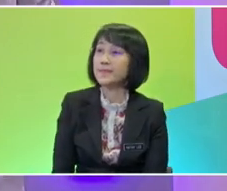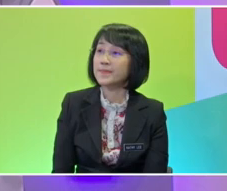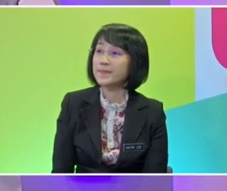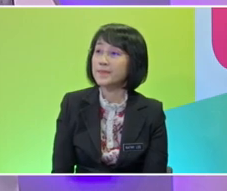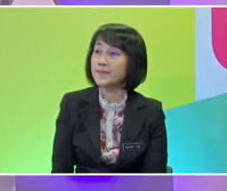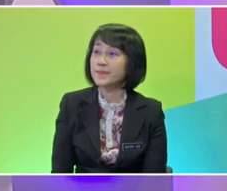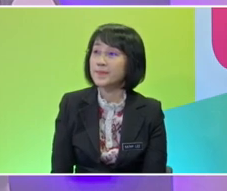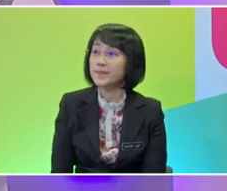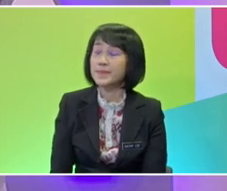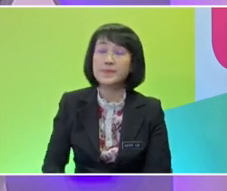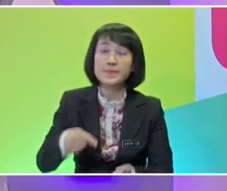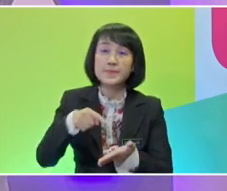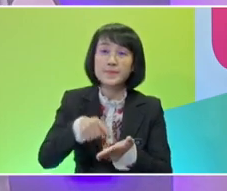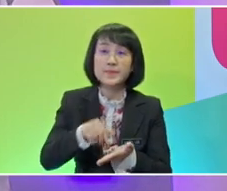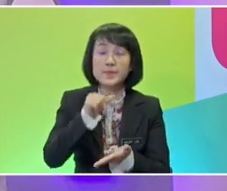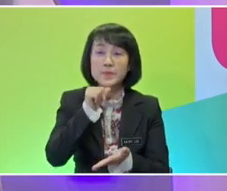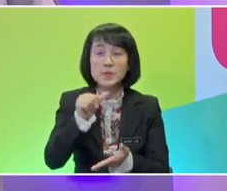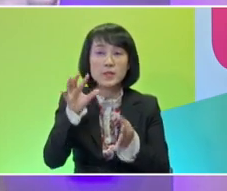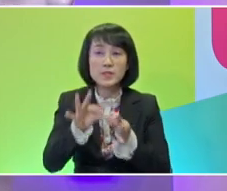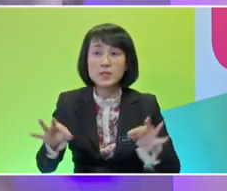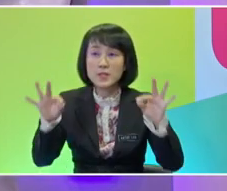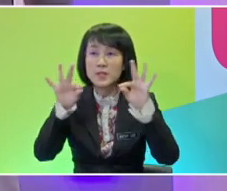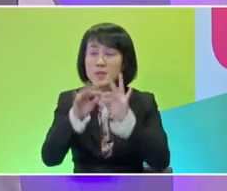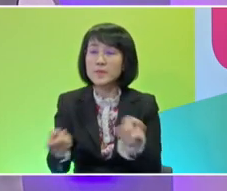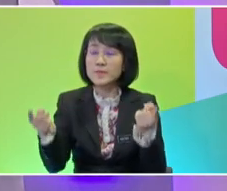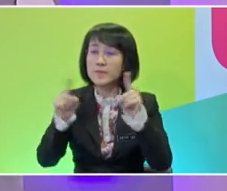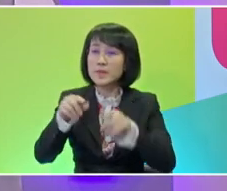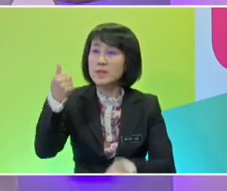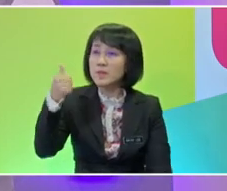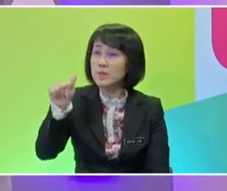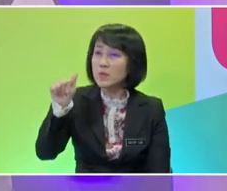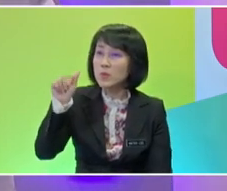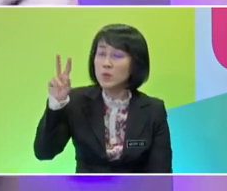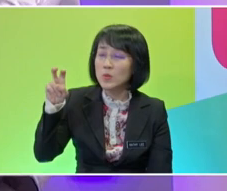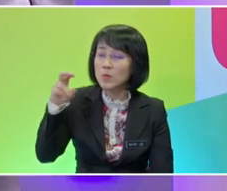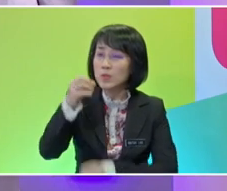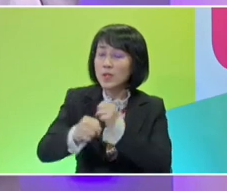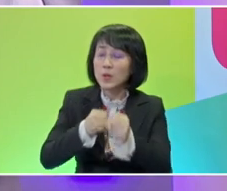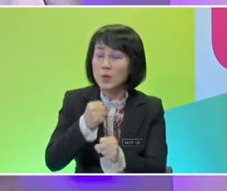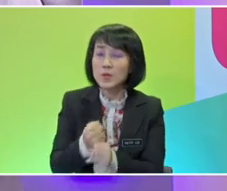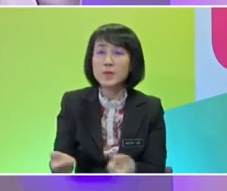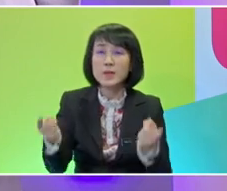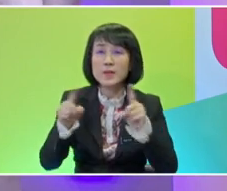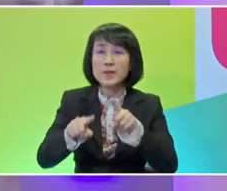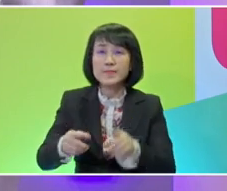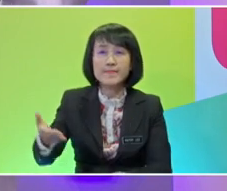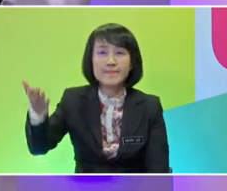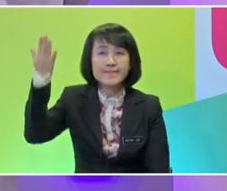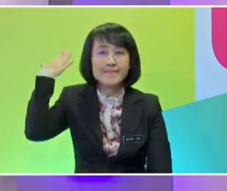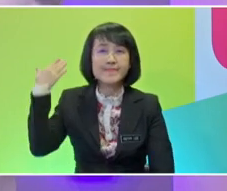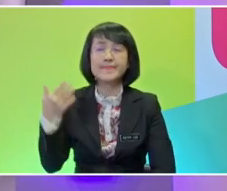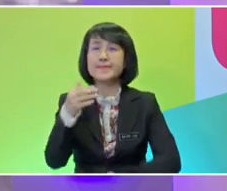awal ini bukan cerita yang berlaku 10 20 tahun tapi ini situ yang bola berdeka lamunyo ke belakang memang